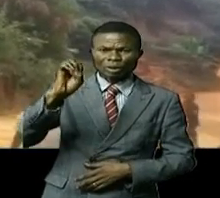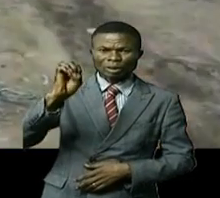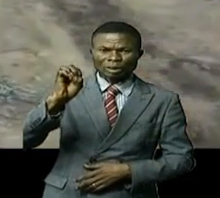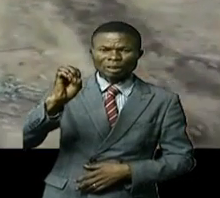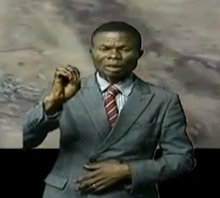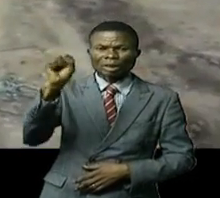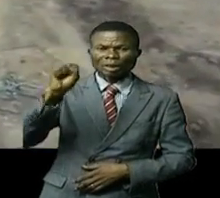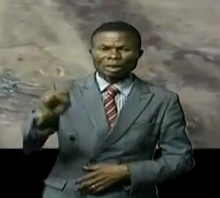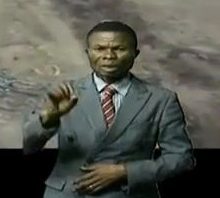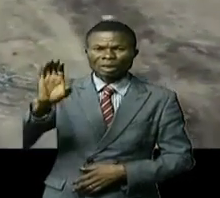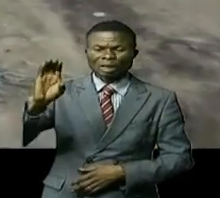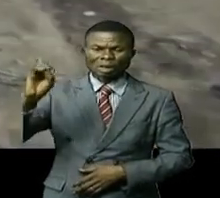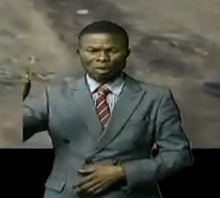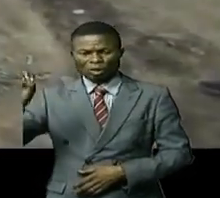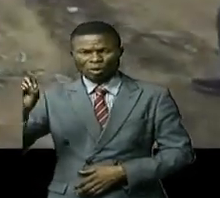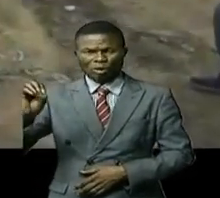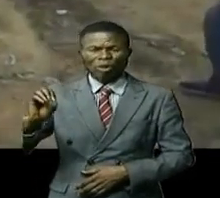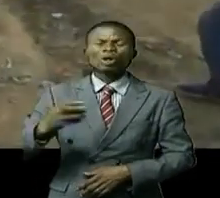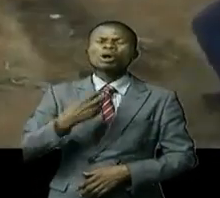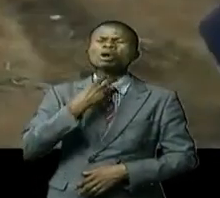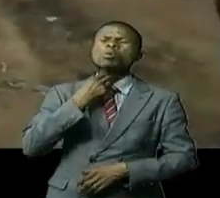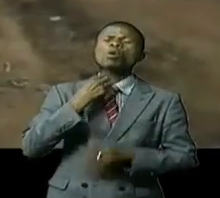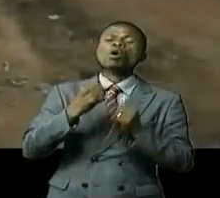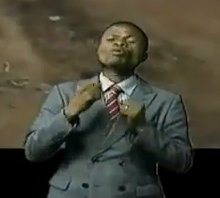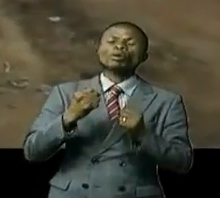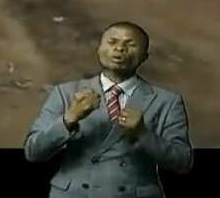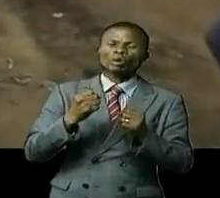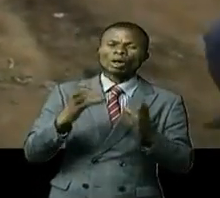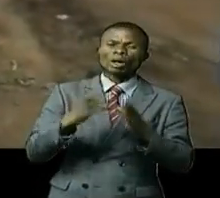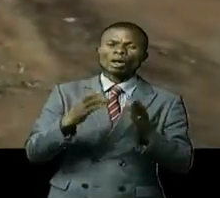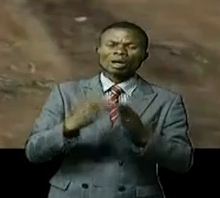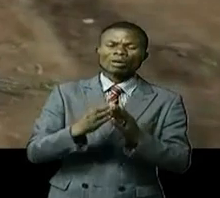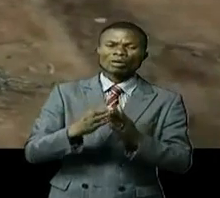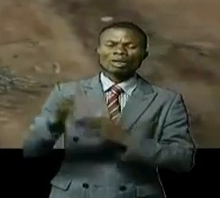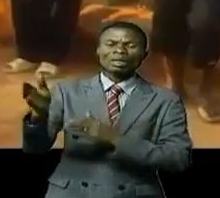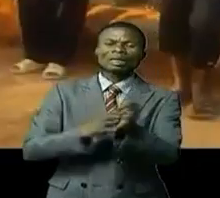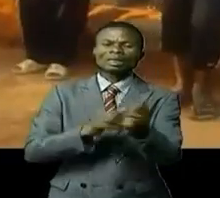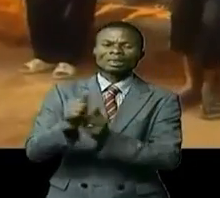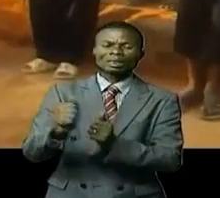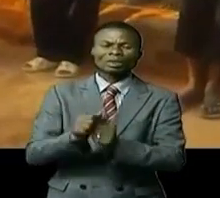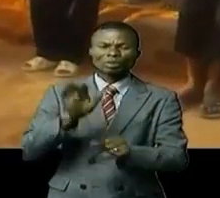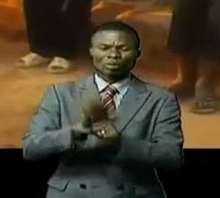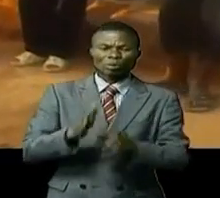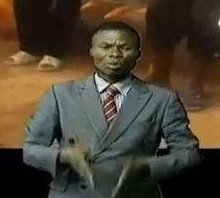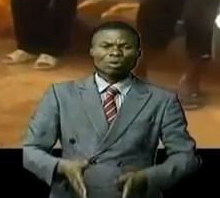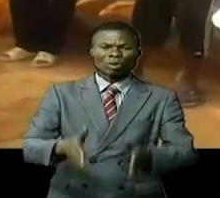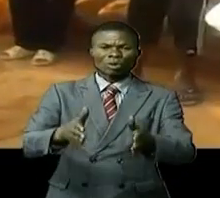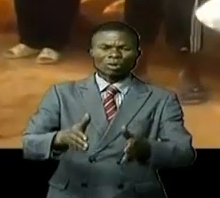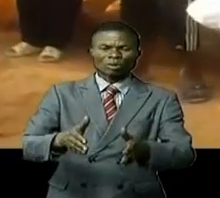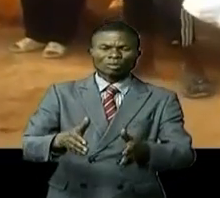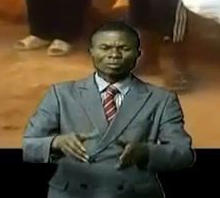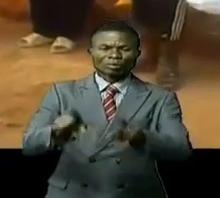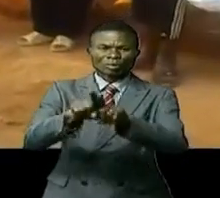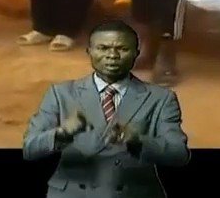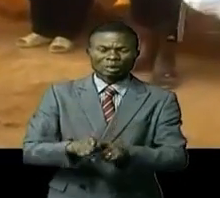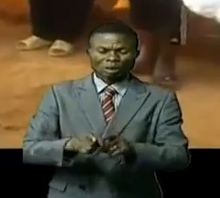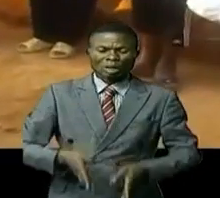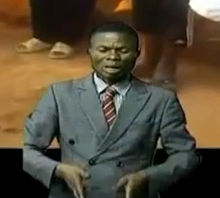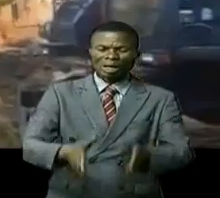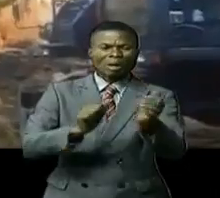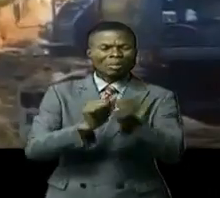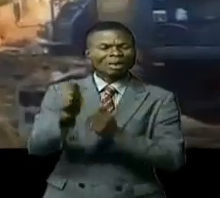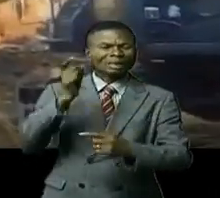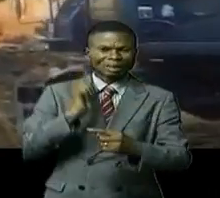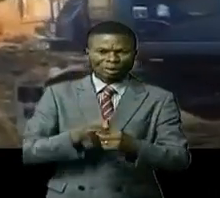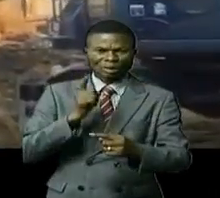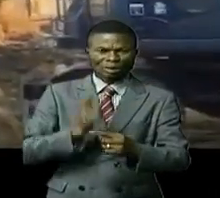Congo central vit un enclavement criant avec la dégradation à longue échelle et la détérioration exponentielle de sa principale route d'accès